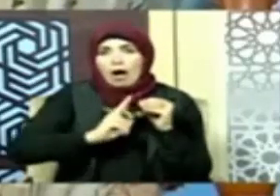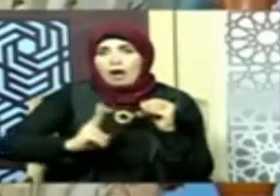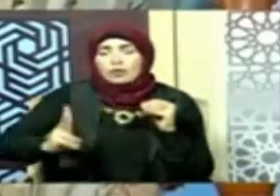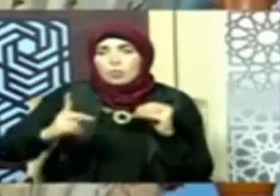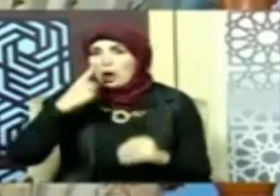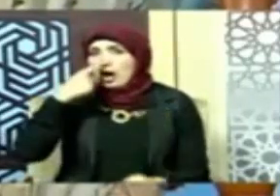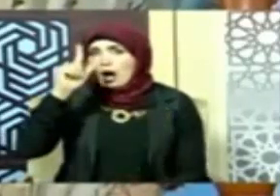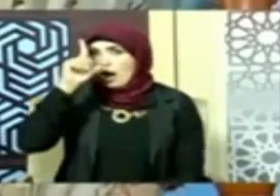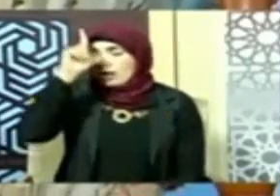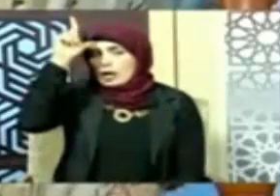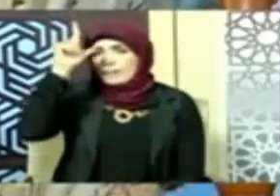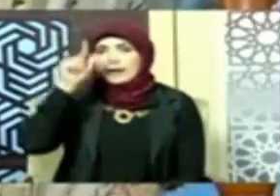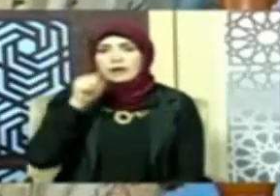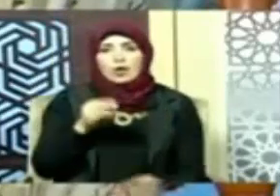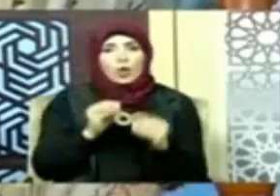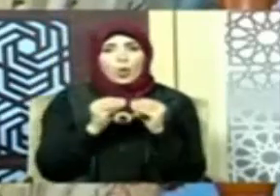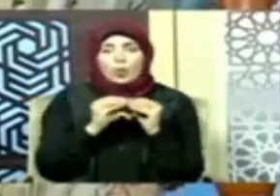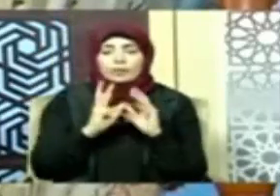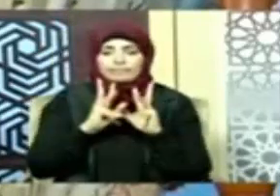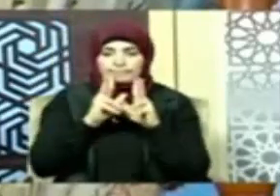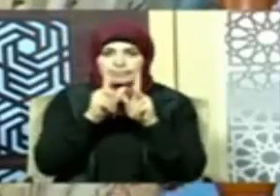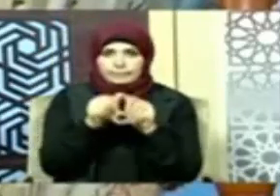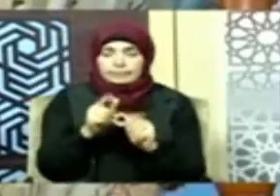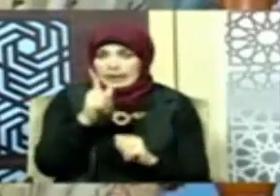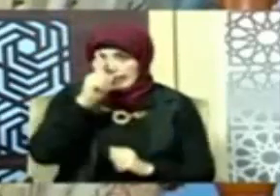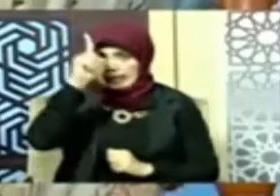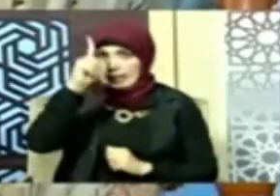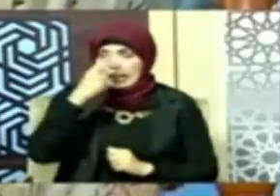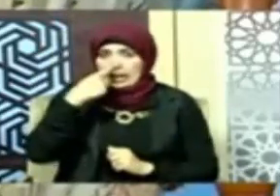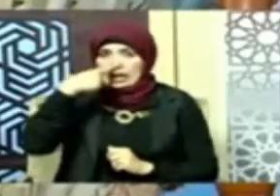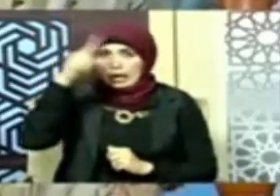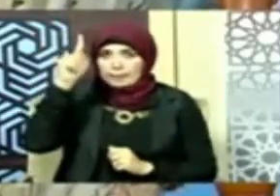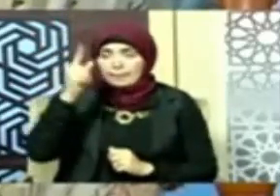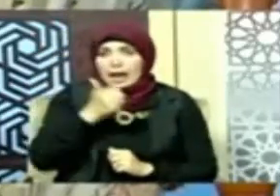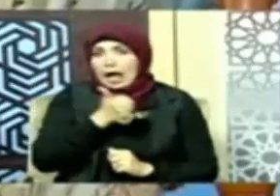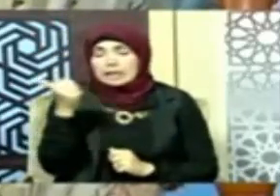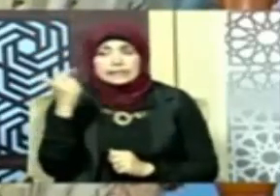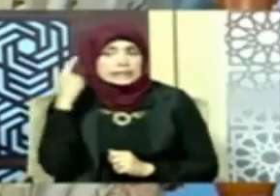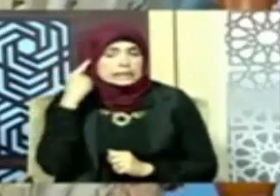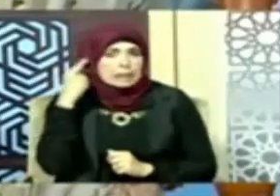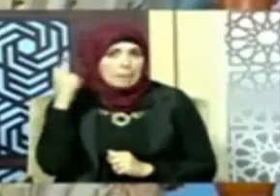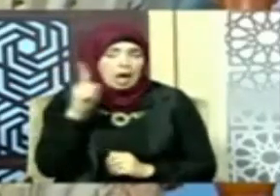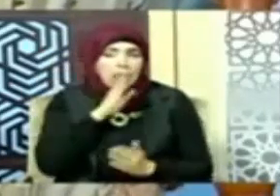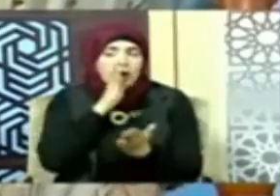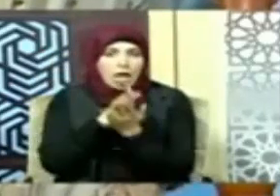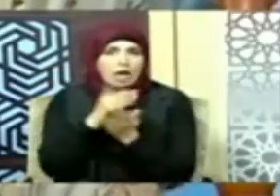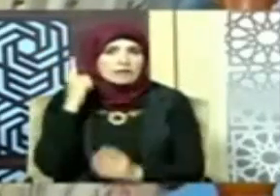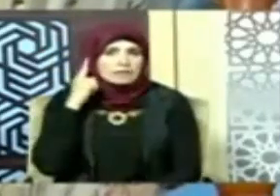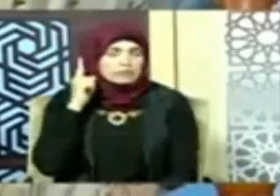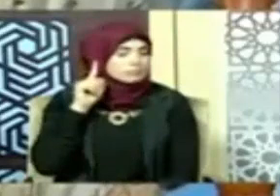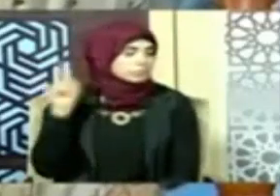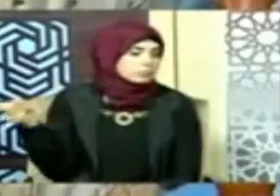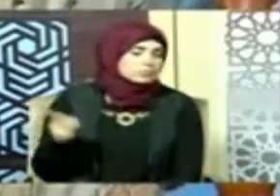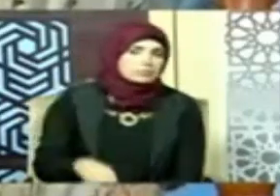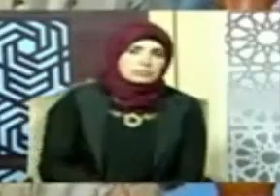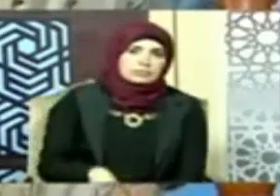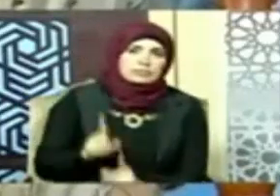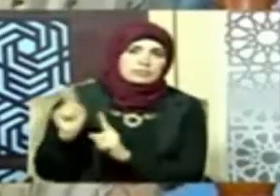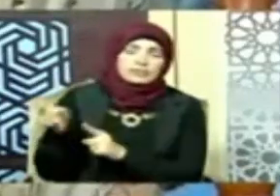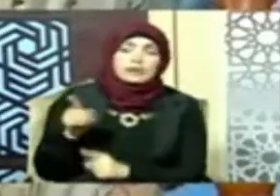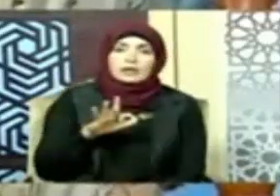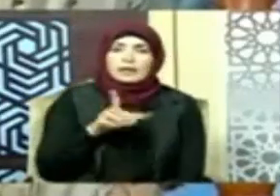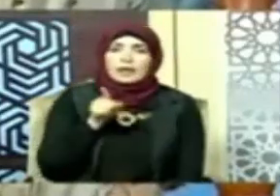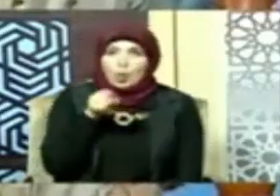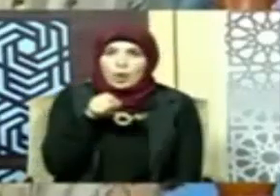الكبر عن سماع الحق وعن الرجوع إلى الحق. يقول